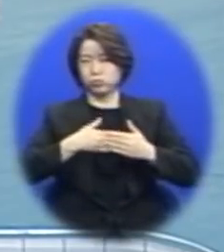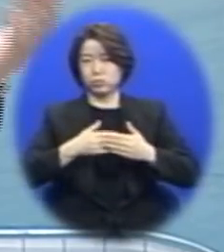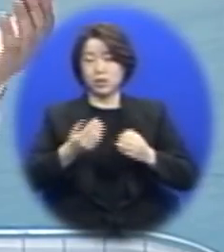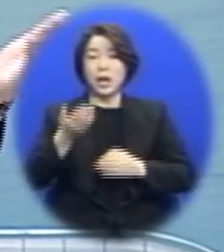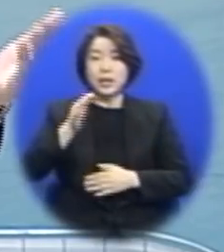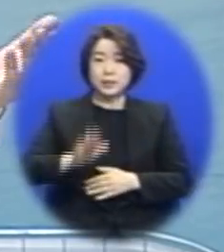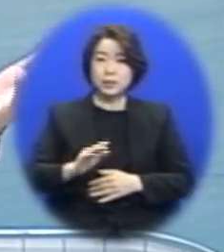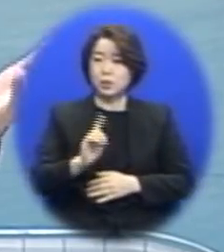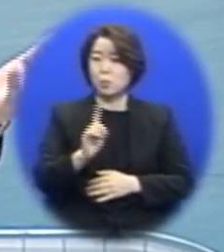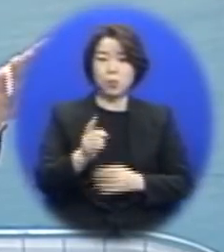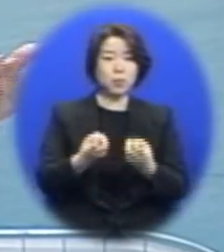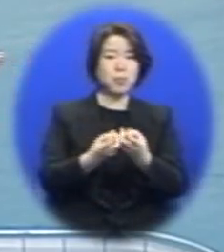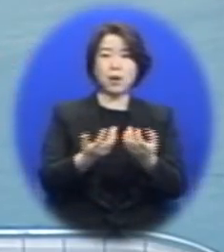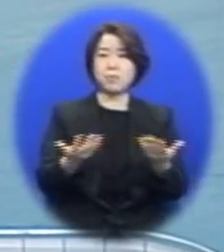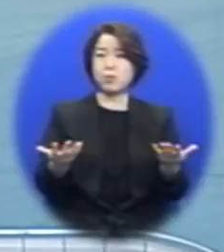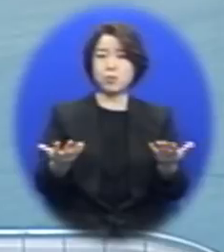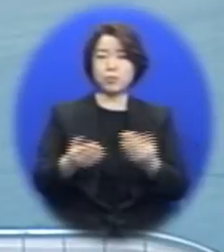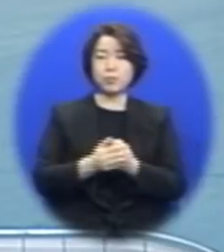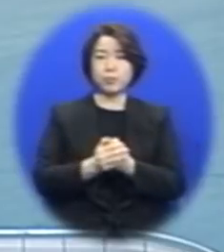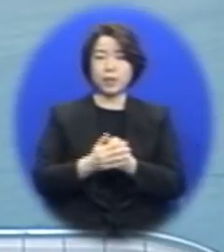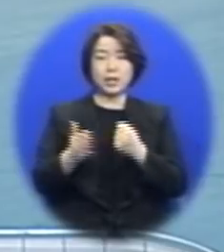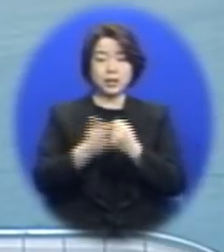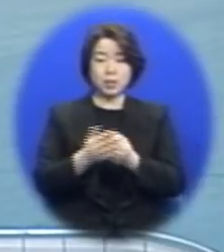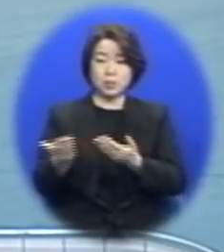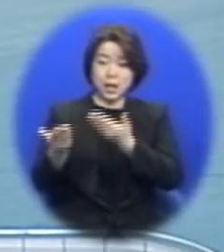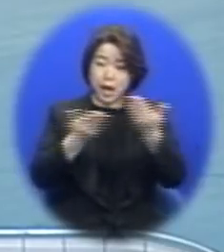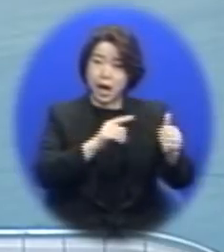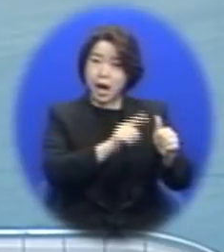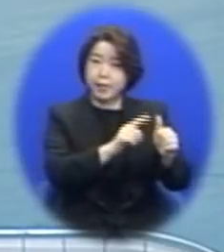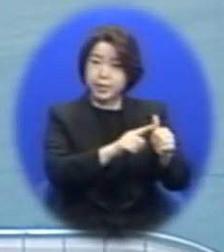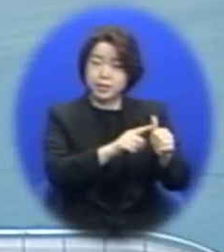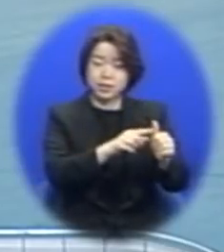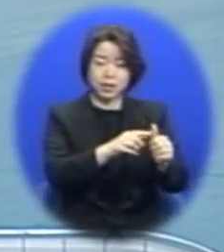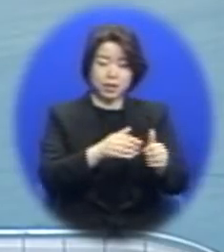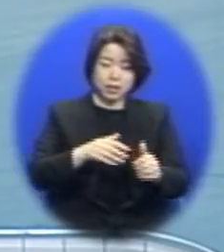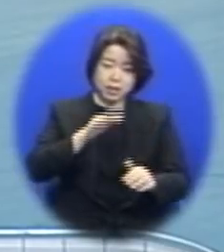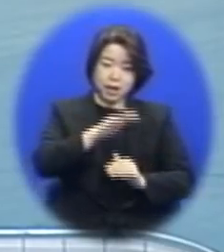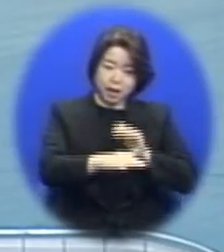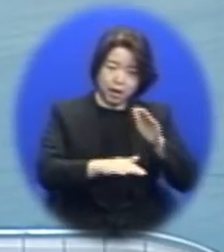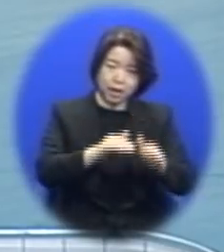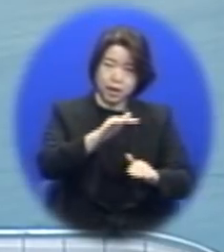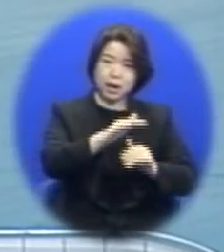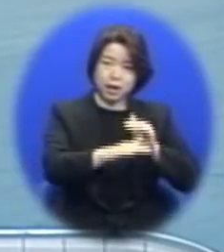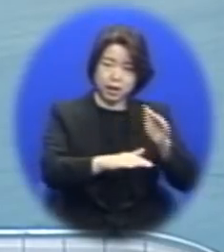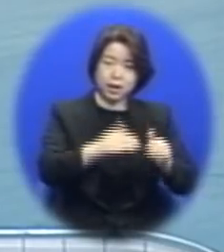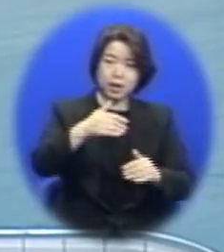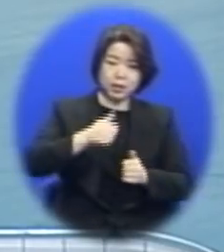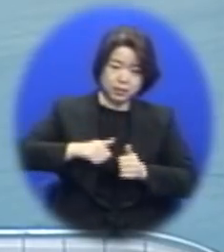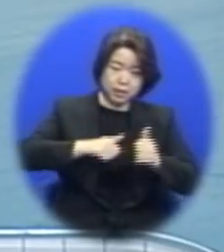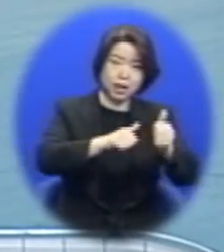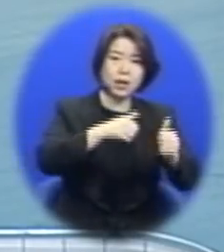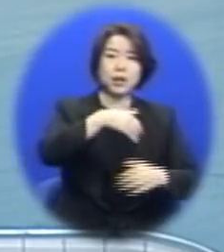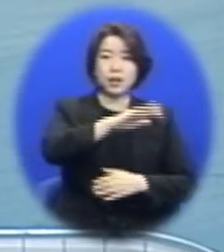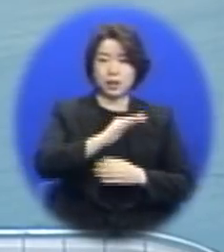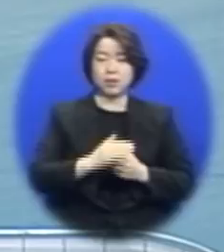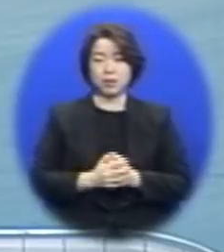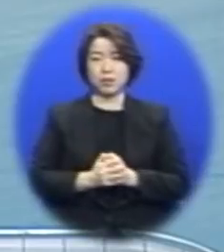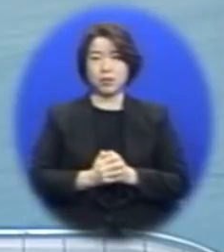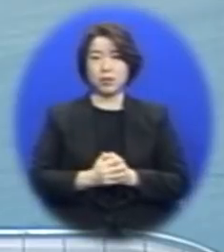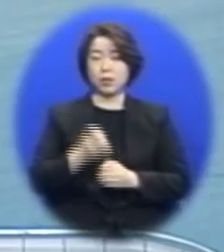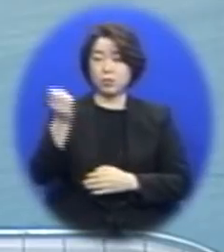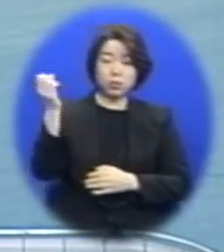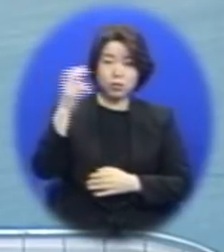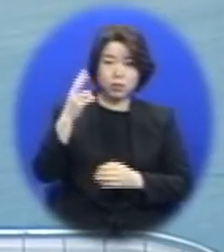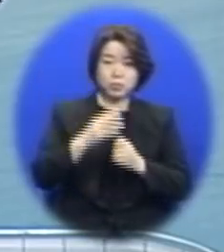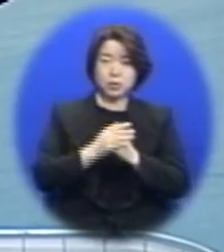그러나 어디 달리 방법이 없으니 그 안내자를 따라서 한 걸음씩 한 걸음씩 더 앞으로 나갈 수밖에 없었는데